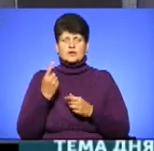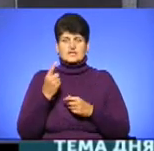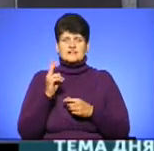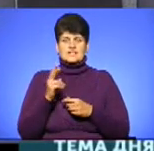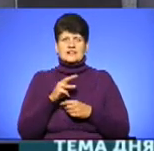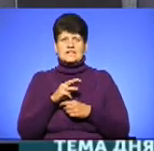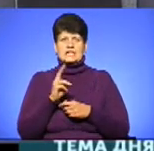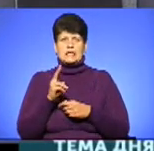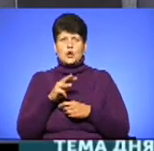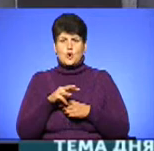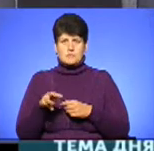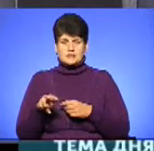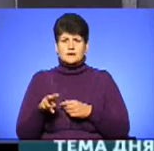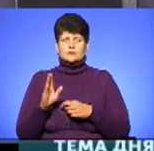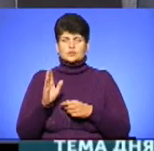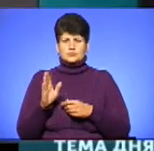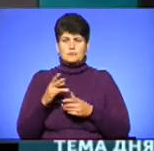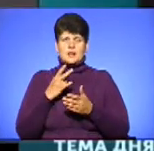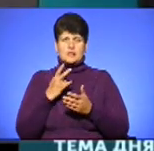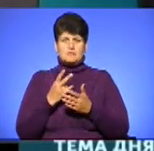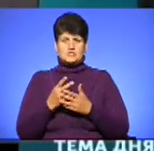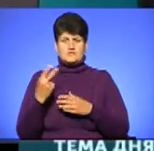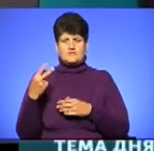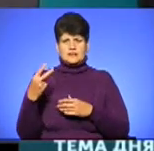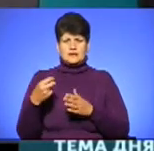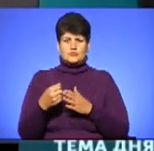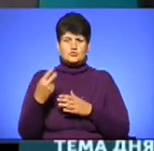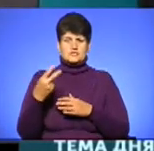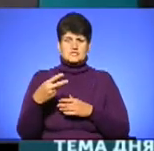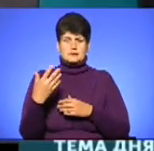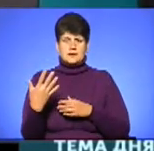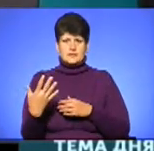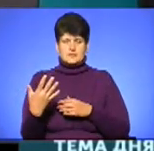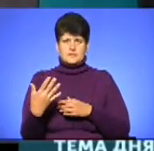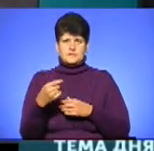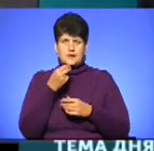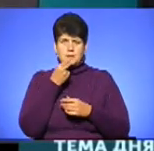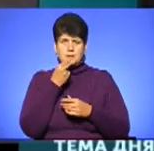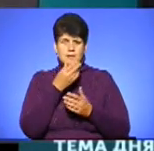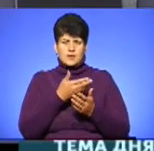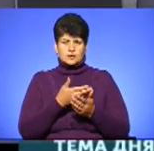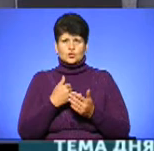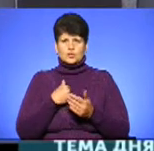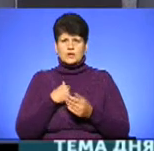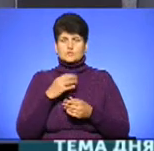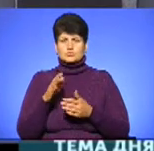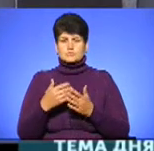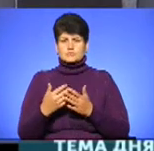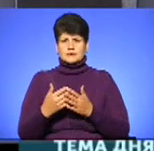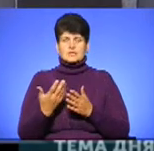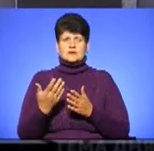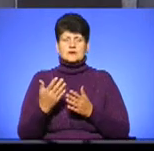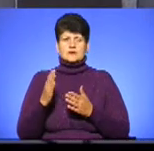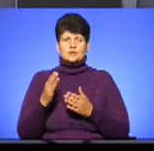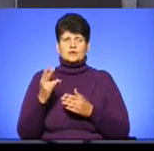кілометр це йде передбачено від 20 до 25 приманок. В нас буде, наскільки я знаю, має на квадратний